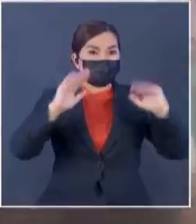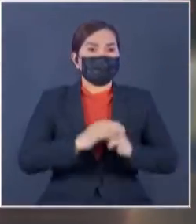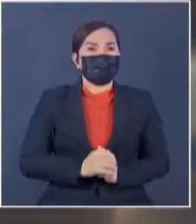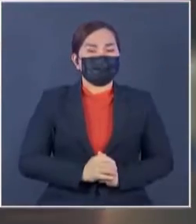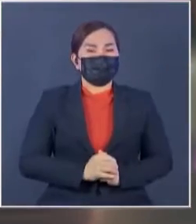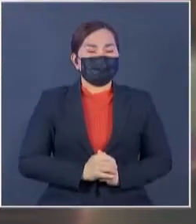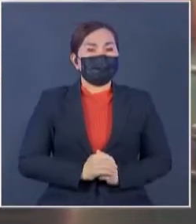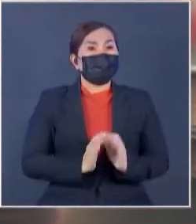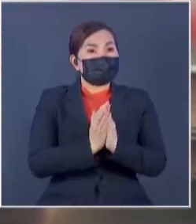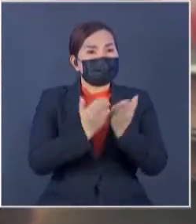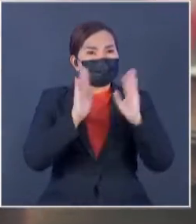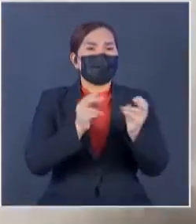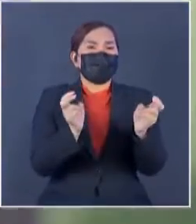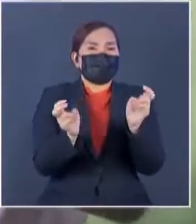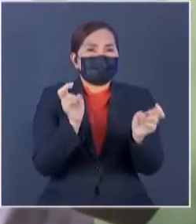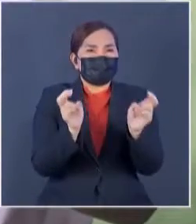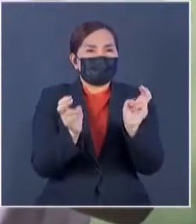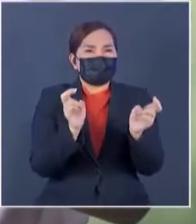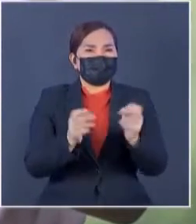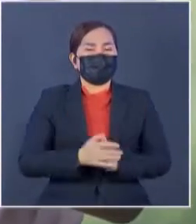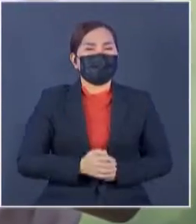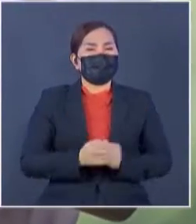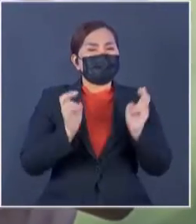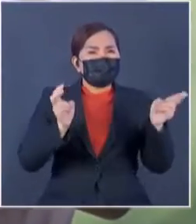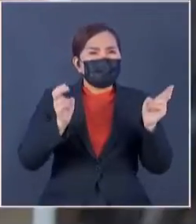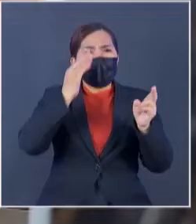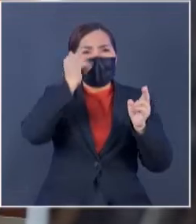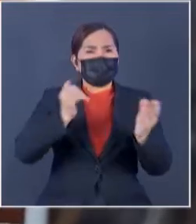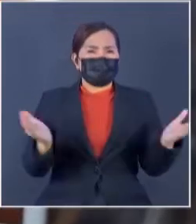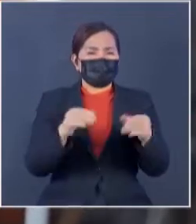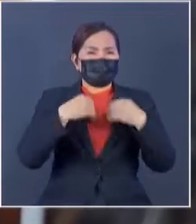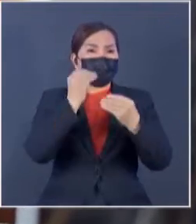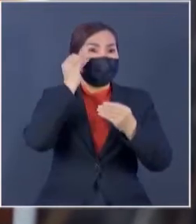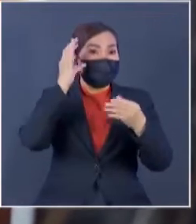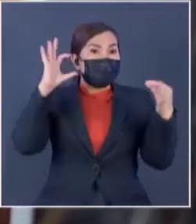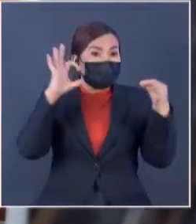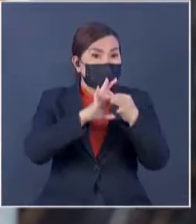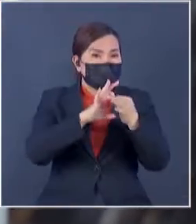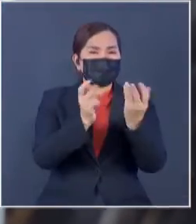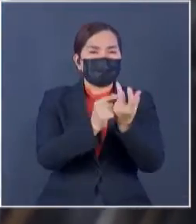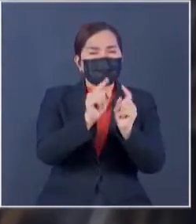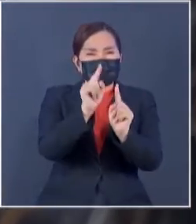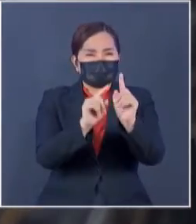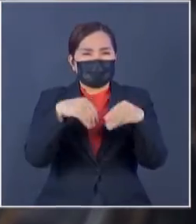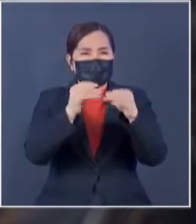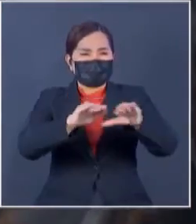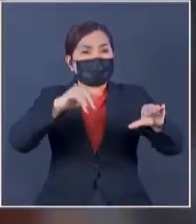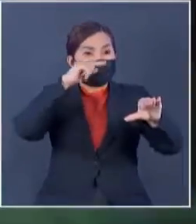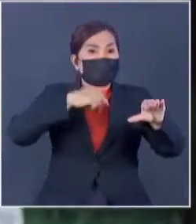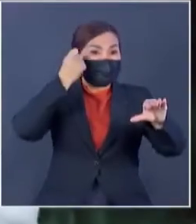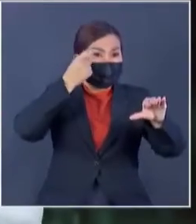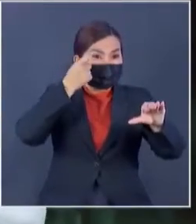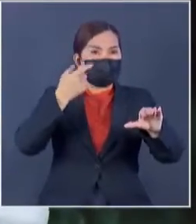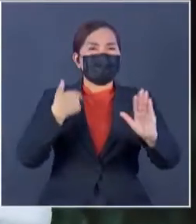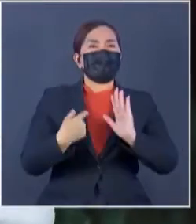Book และหนังสือการ์ตูนหรือ Comic Books นะครับเพื่อส่งเสริมความรู้เกี่ยวกับสถิติให้กับเด็กไทยโดยมีการหยิบยกเรื่องราวใ